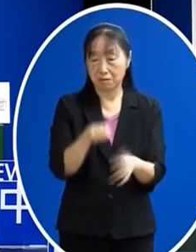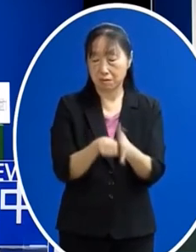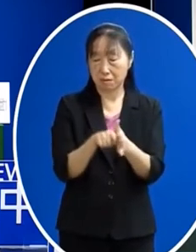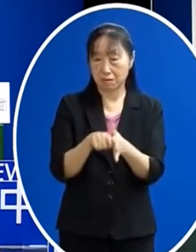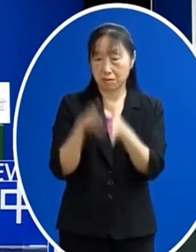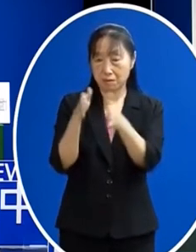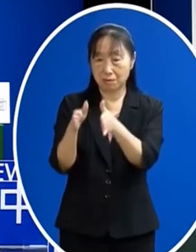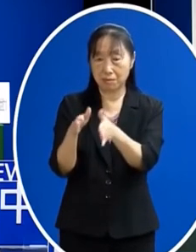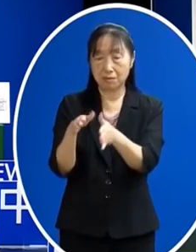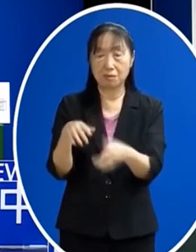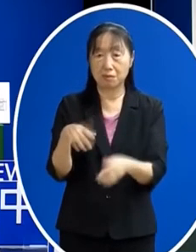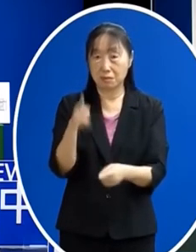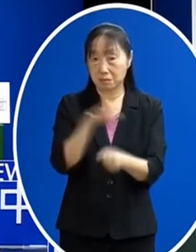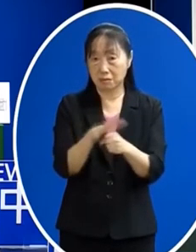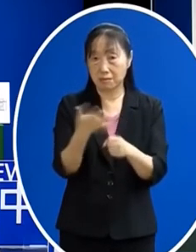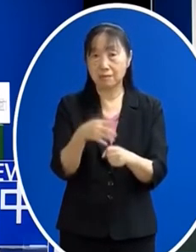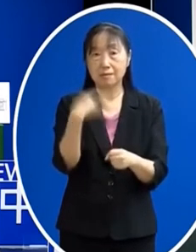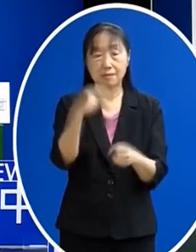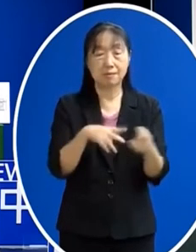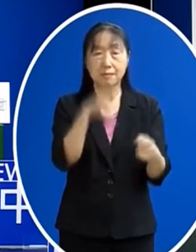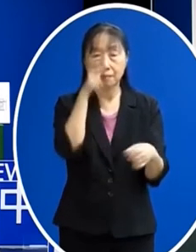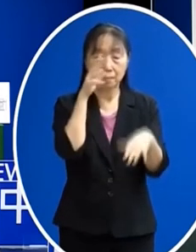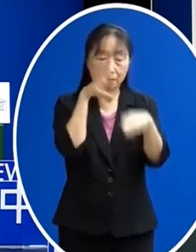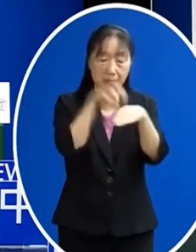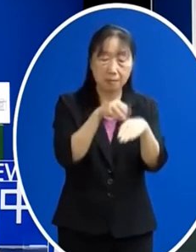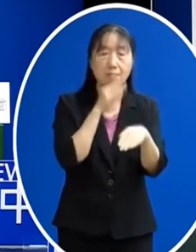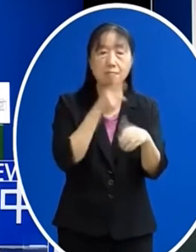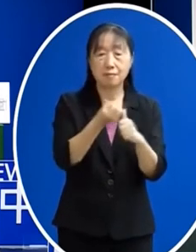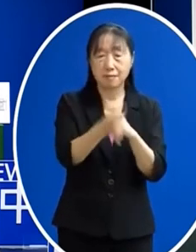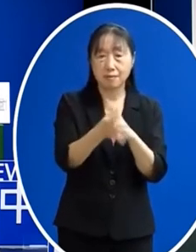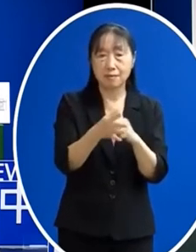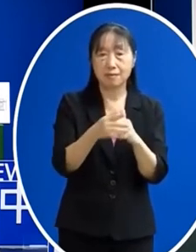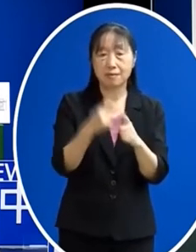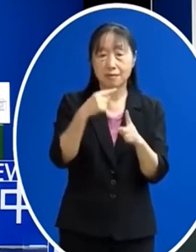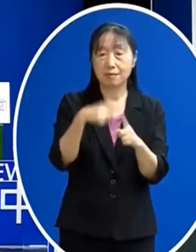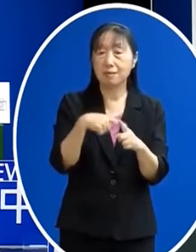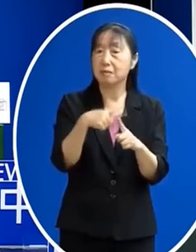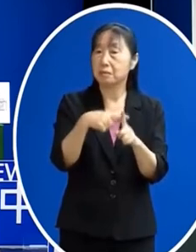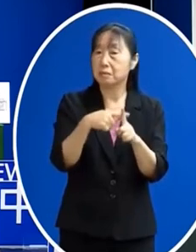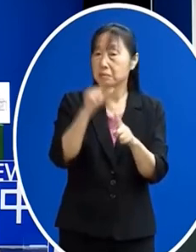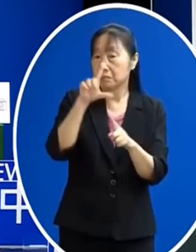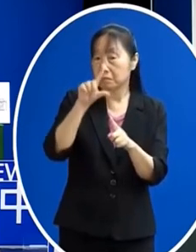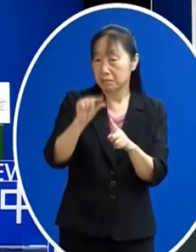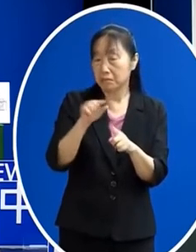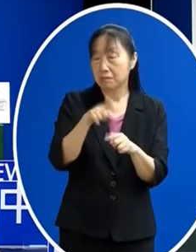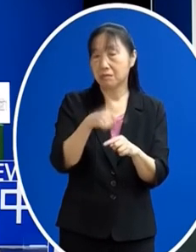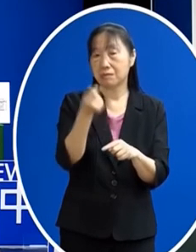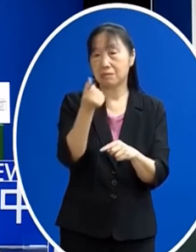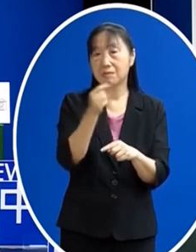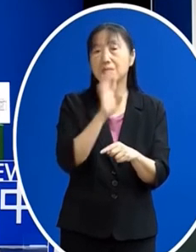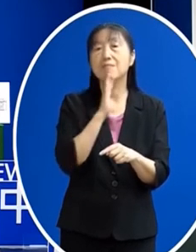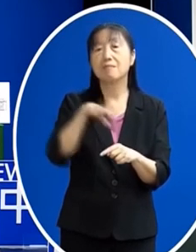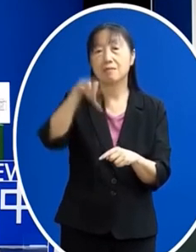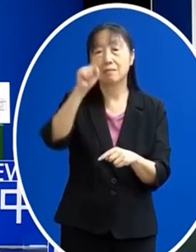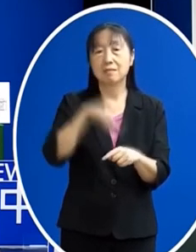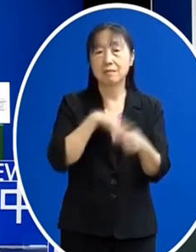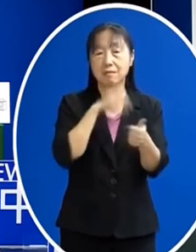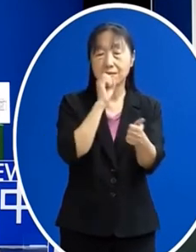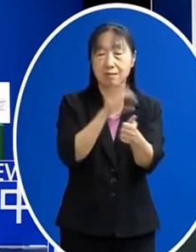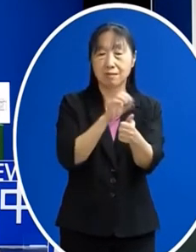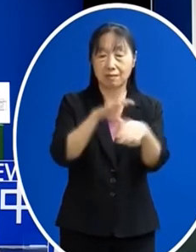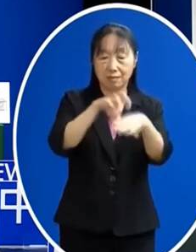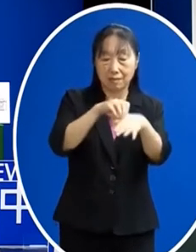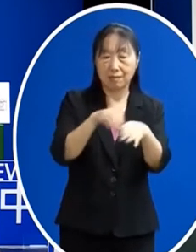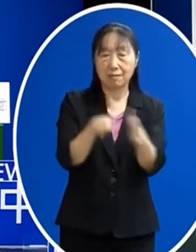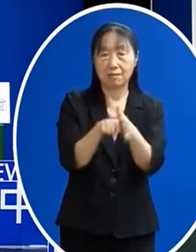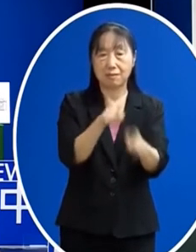理，她有被老鼠咬到，虽然说被感染的几率很低，但是她之前第一次被咬到的时候她自己是有做快筛，但